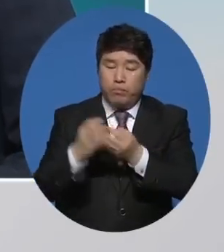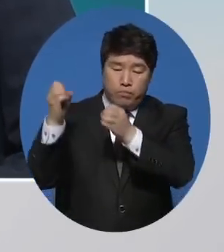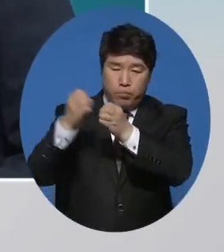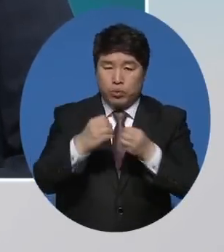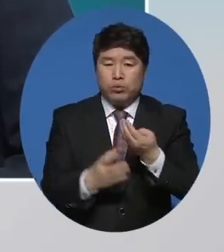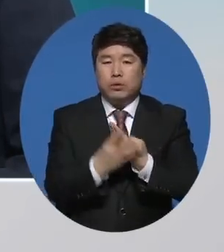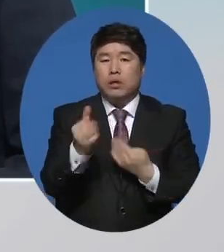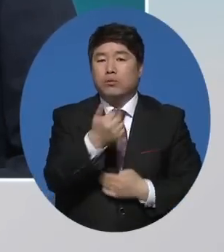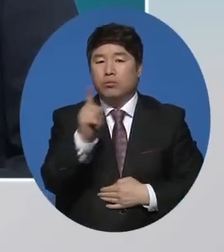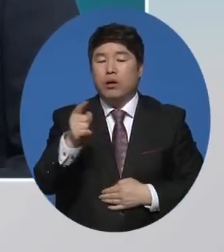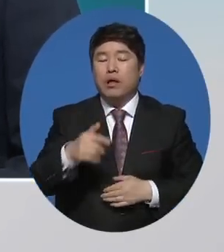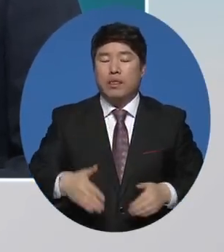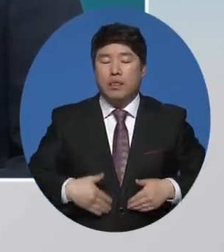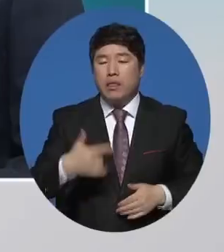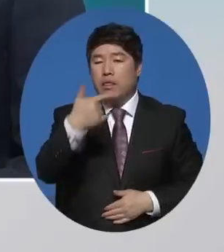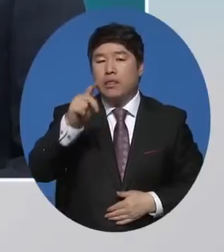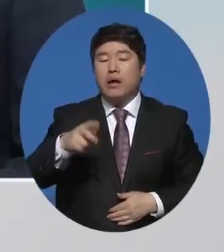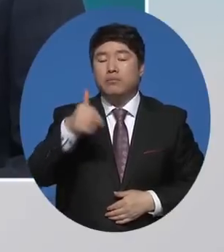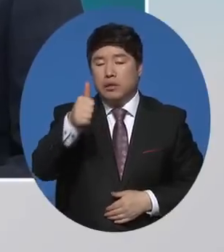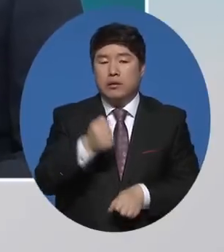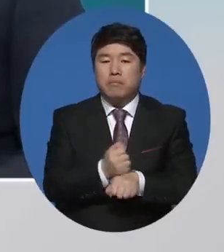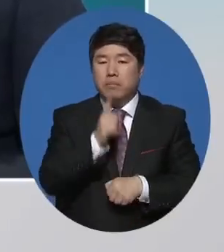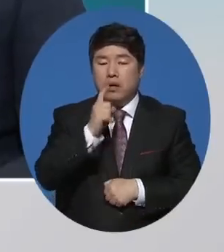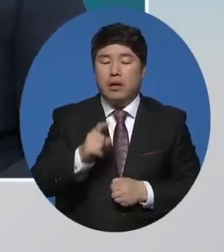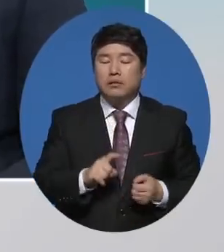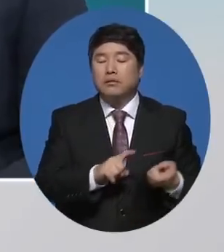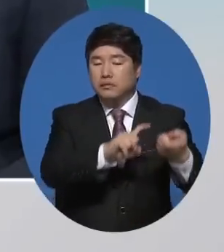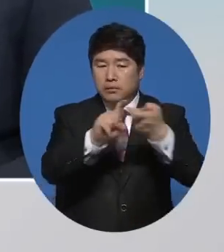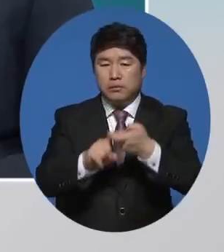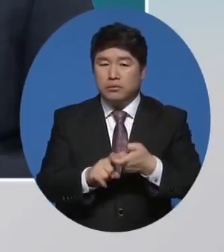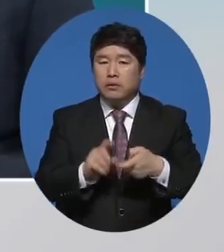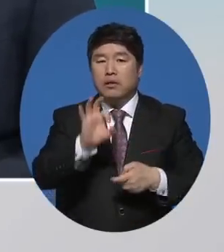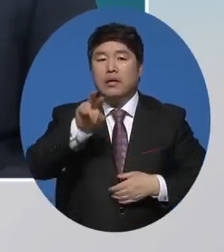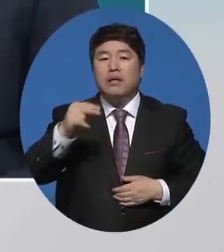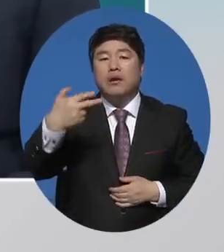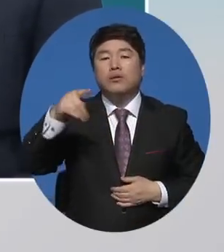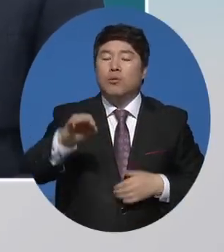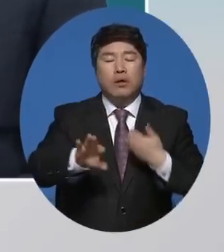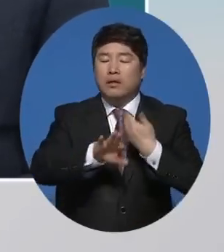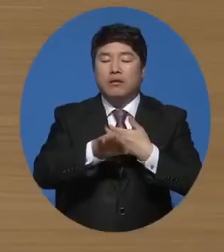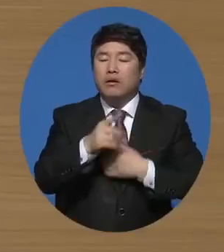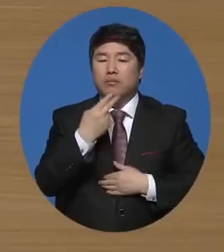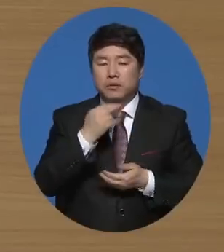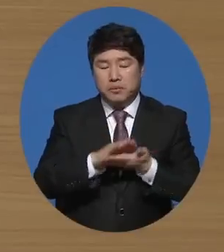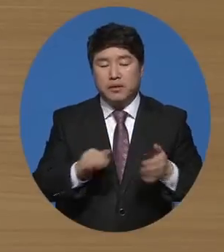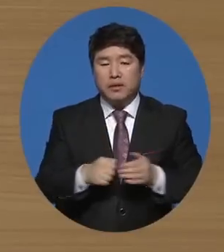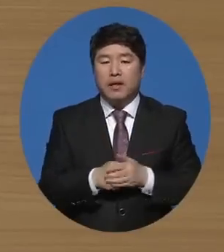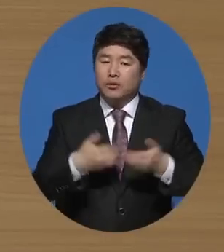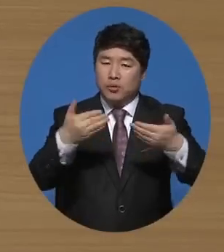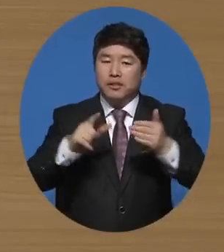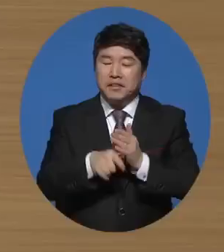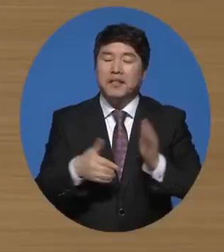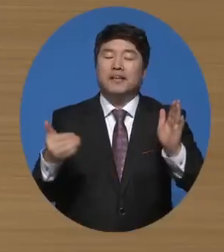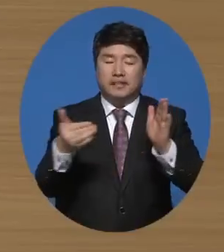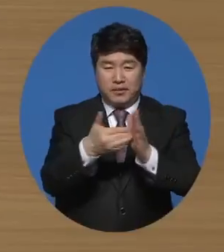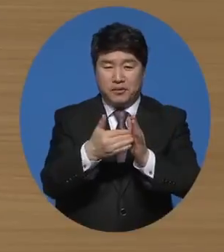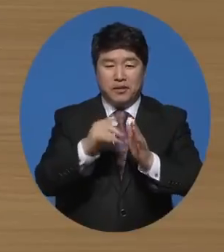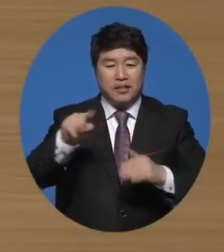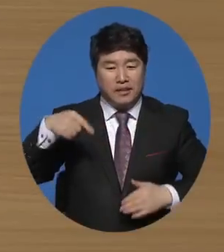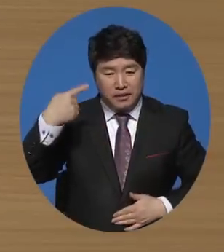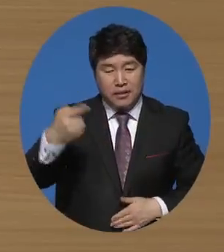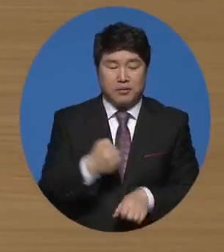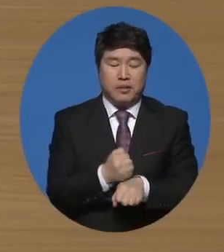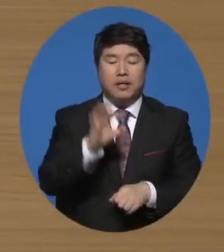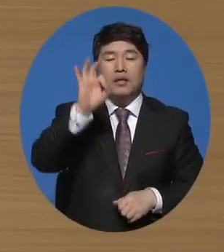현정하 크게 다를게 없습니다 어 그건 따 다시 말씀 변하신 건 제가 조금 연 주겠습니다 네어 주어진 시간이 끝났고요이어서